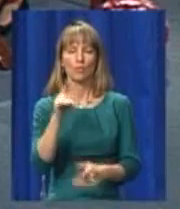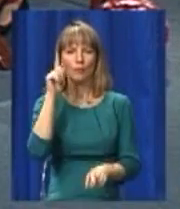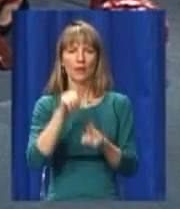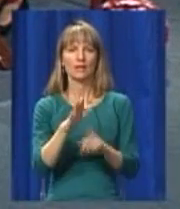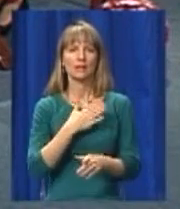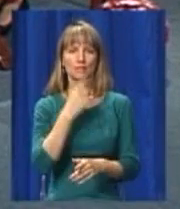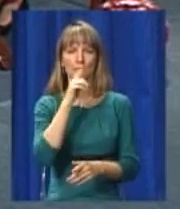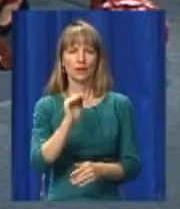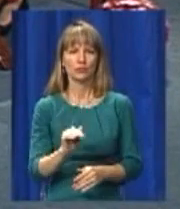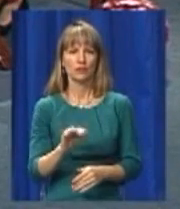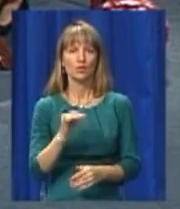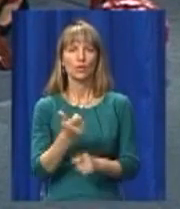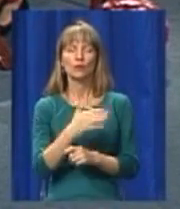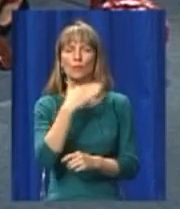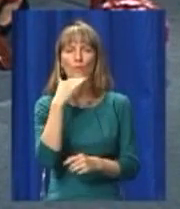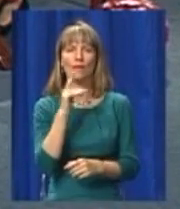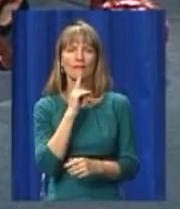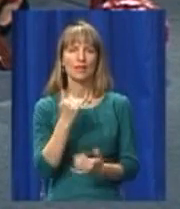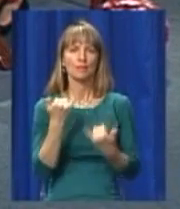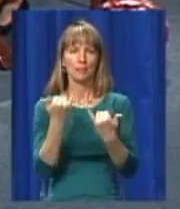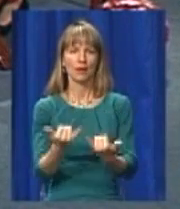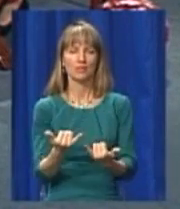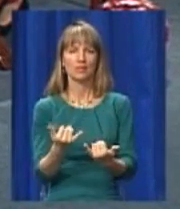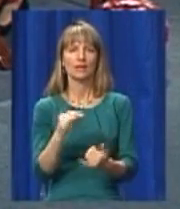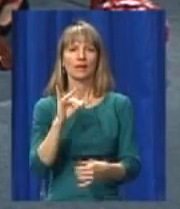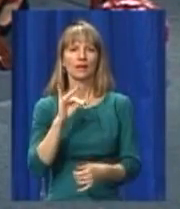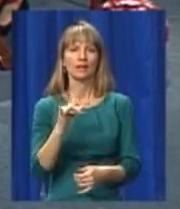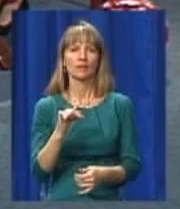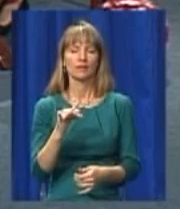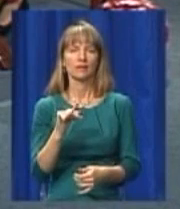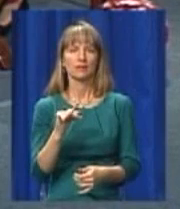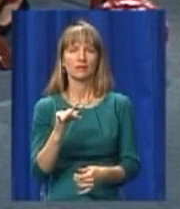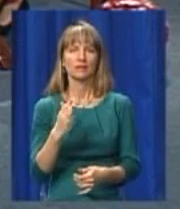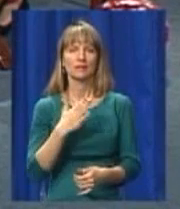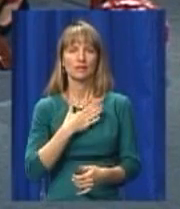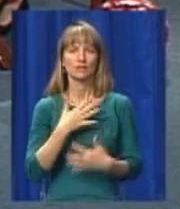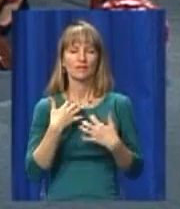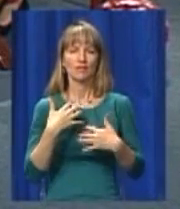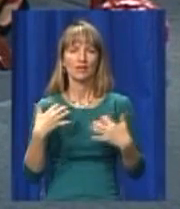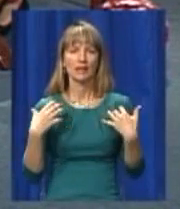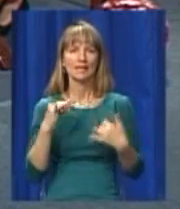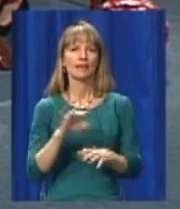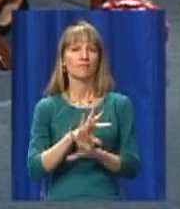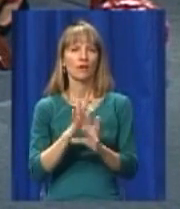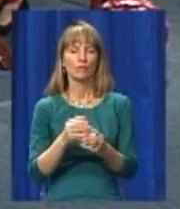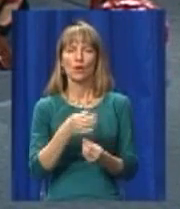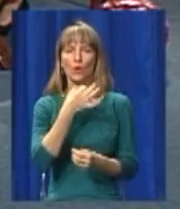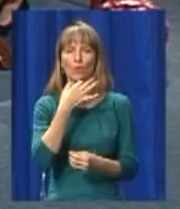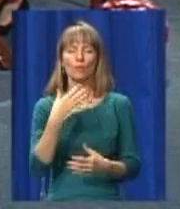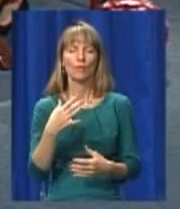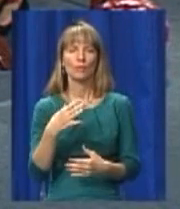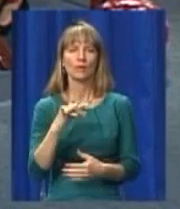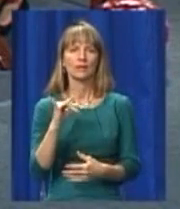менших. І дуже багато уваги їм потрібно. Да. І це треба не забувати. І нашим тваринкам, і взагалі будь-кому